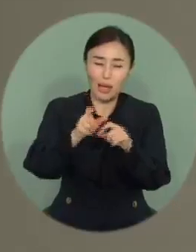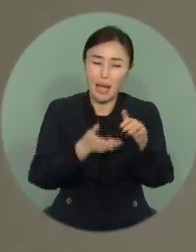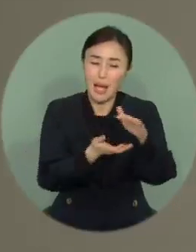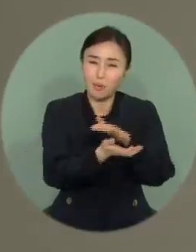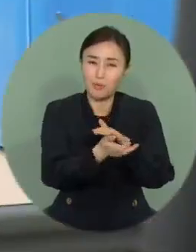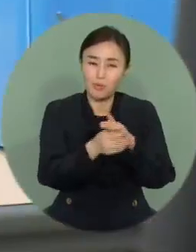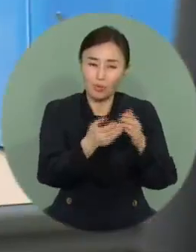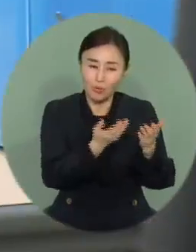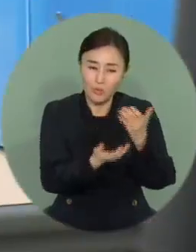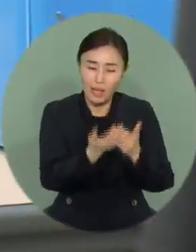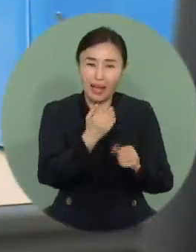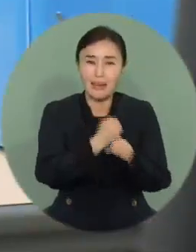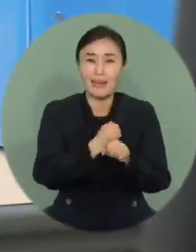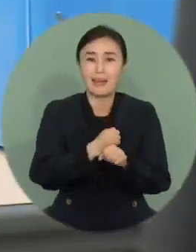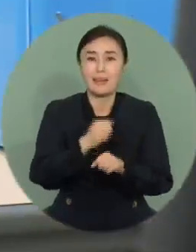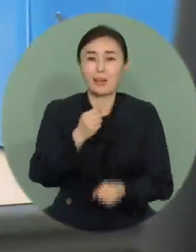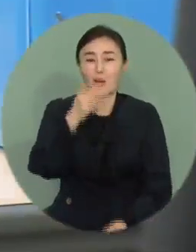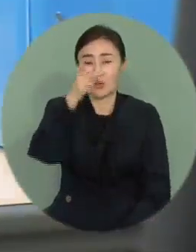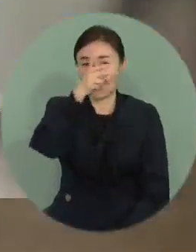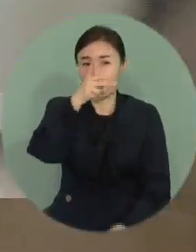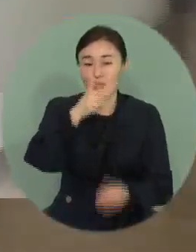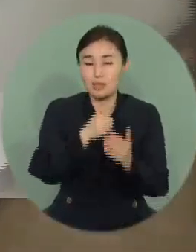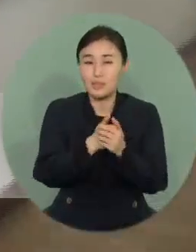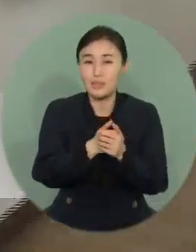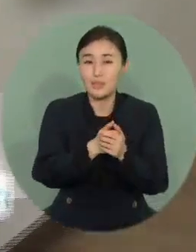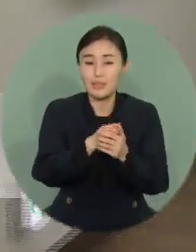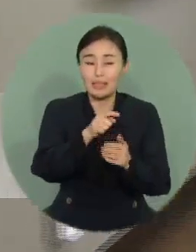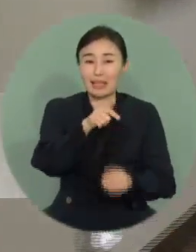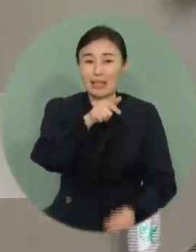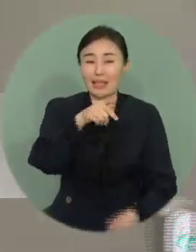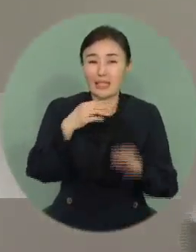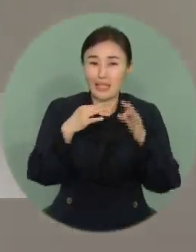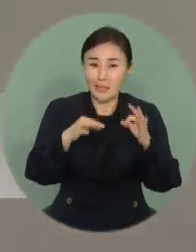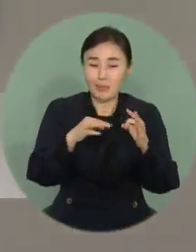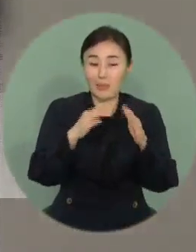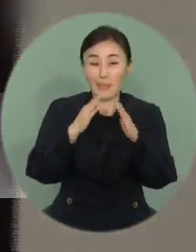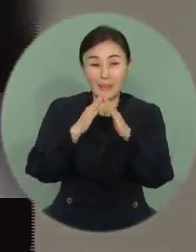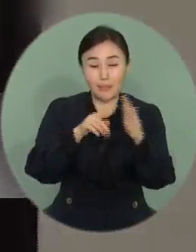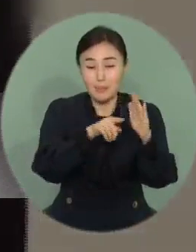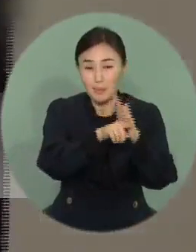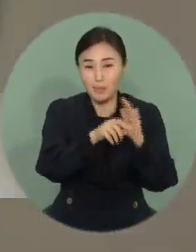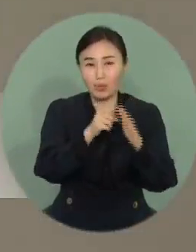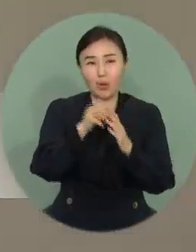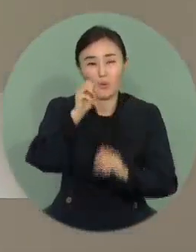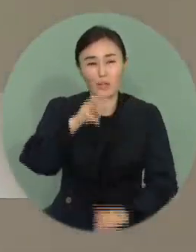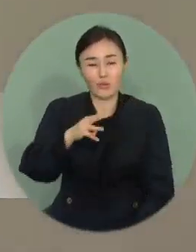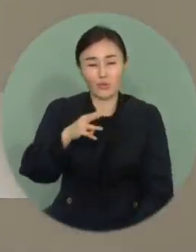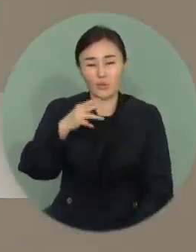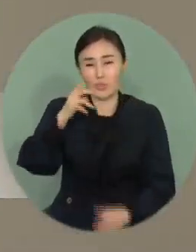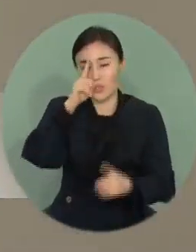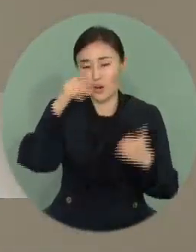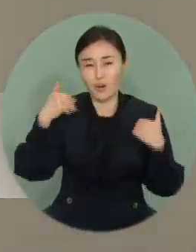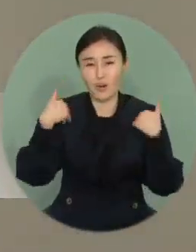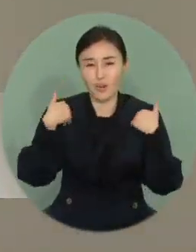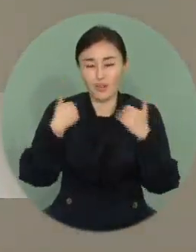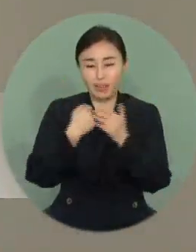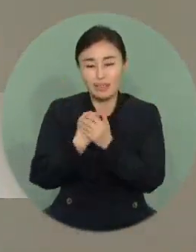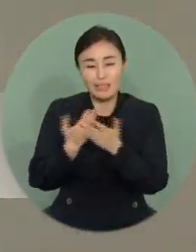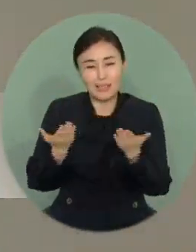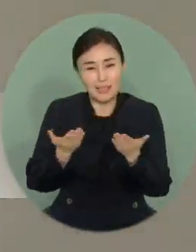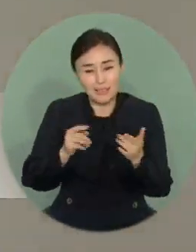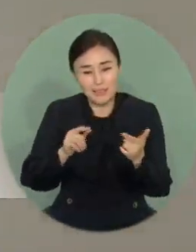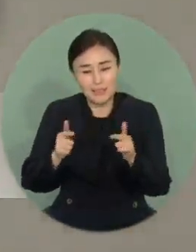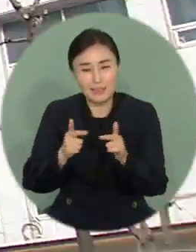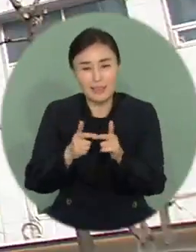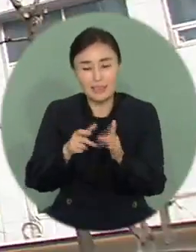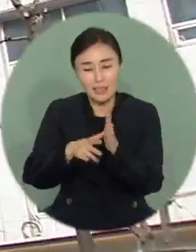집행했습니다 광주경찰청 출신인 현직 김모 치감 자택과 광주청 인사자료 등을 자료 제출 형태로